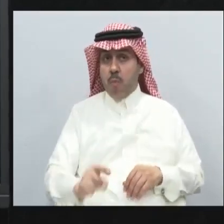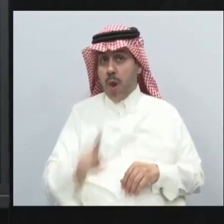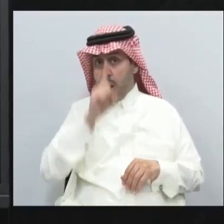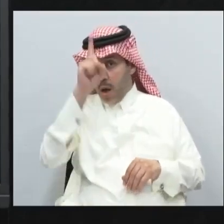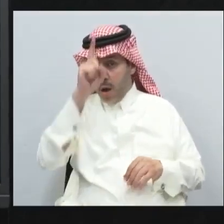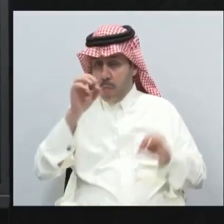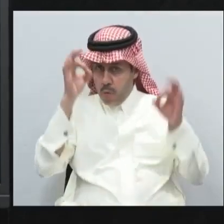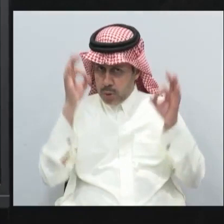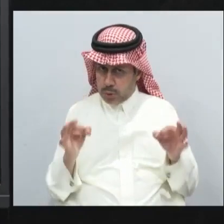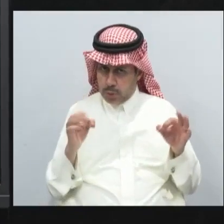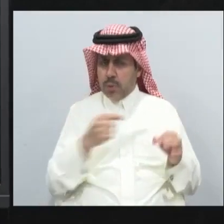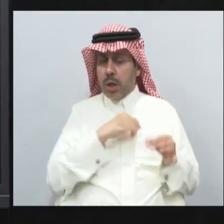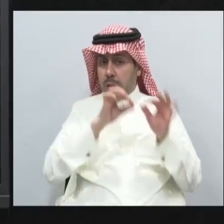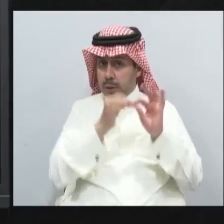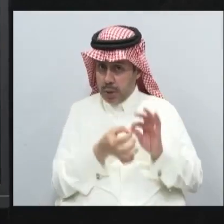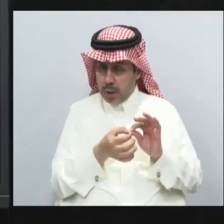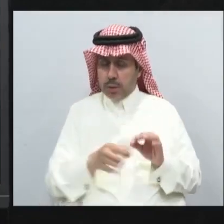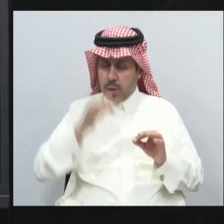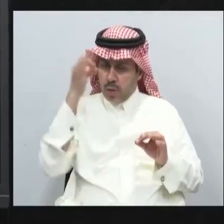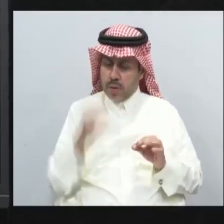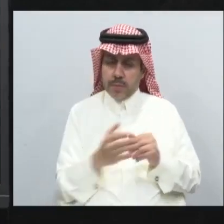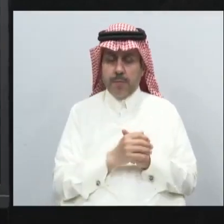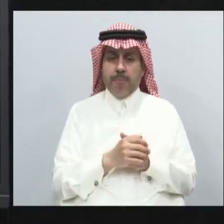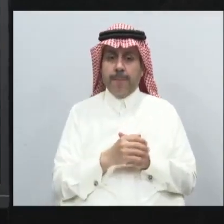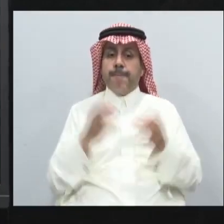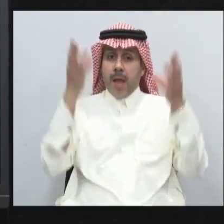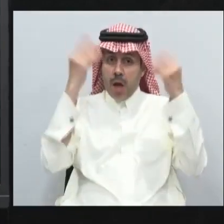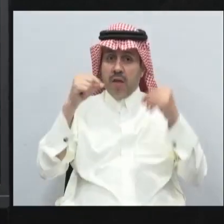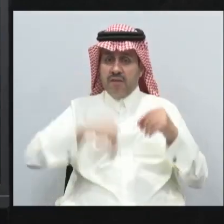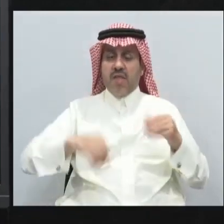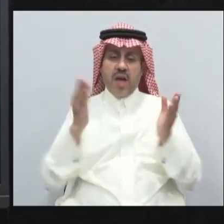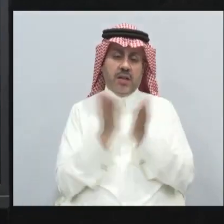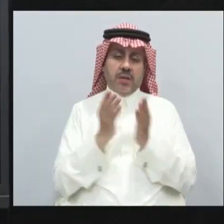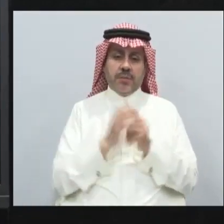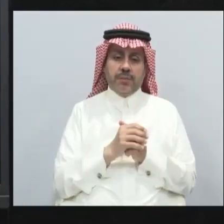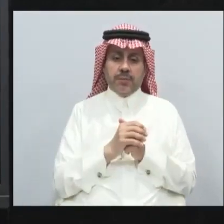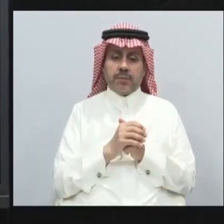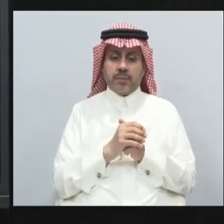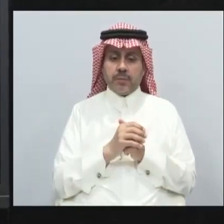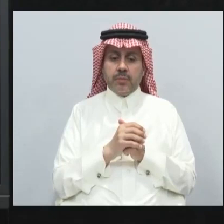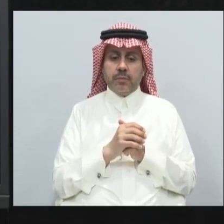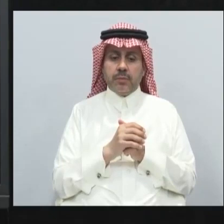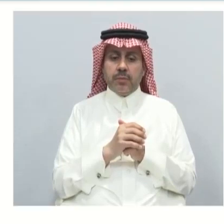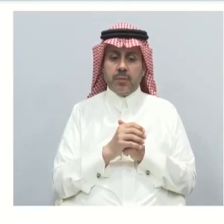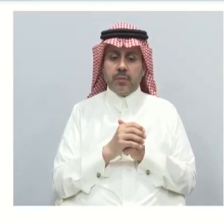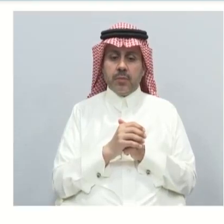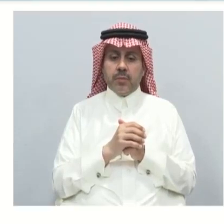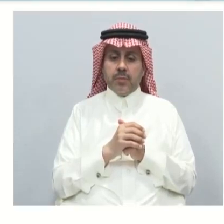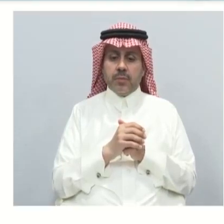وعلا الا اذا اعتقد هذه الامور التي سناخذناها في درسنا هذا اليوم باذن الله سبحانه